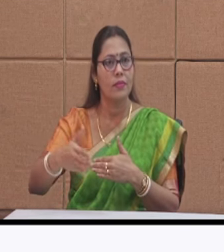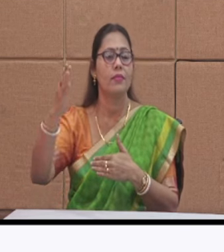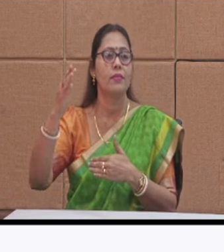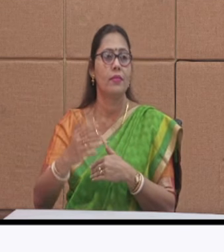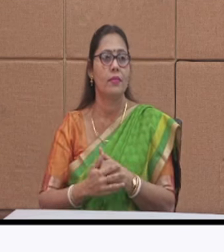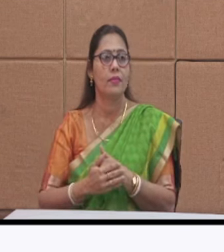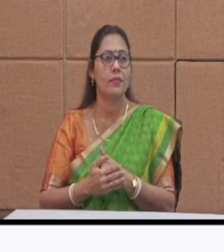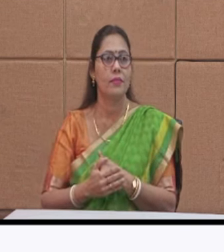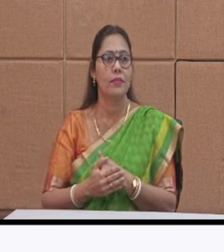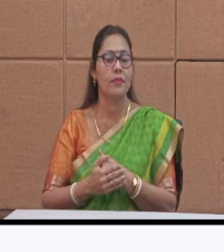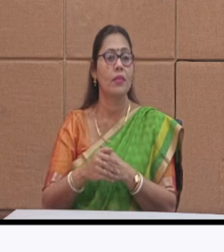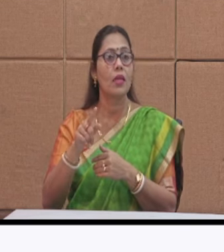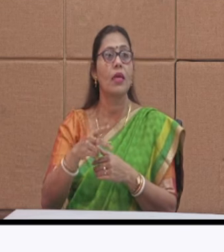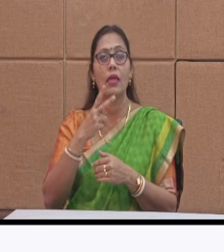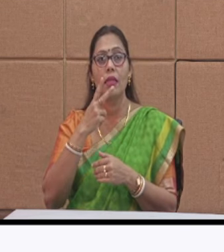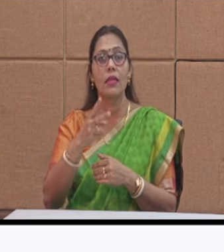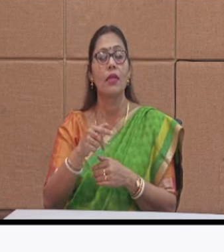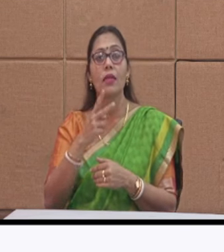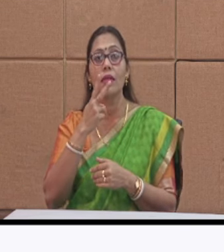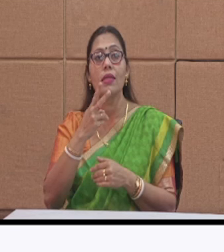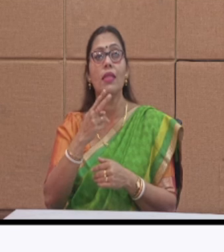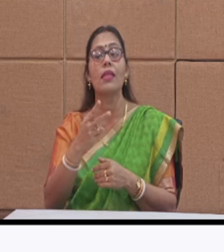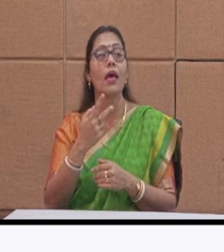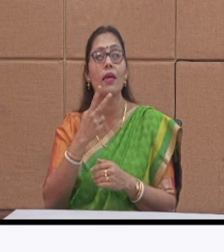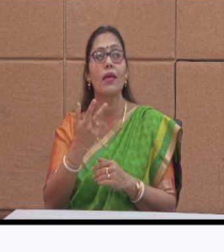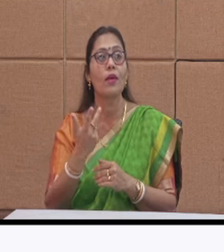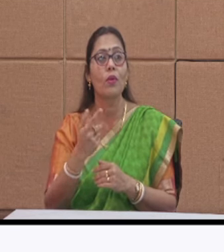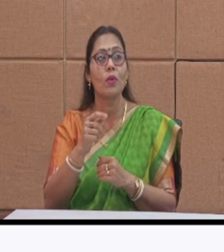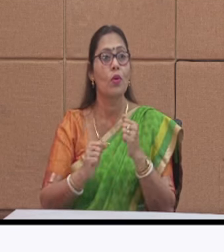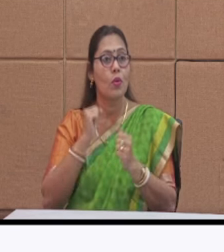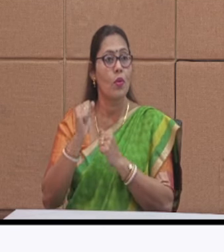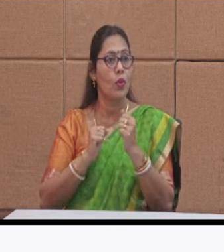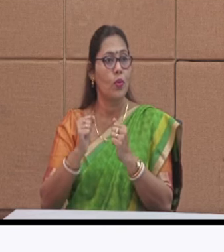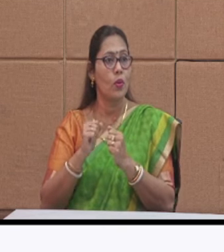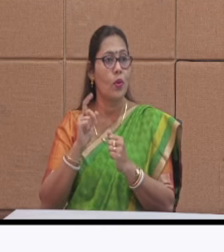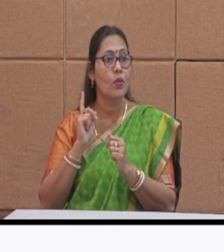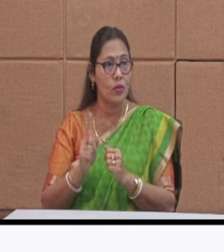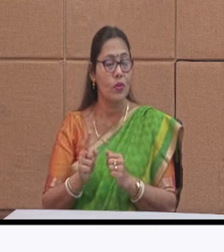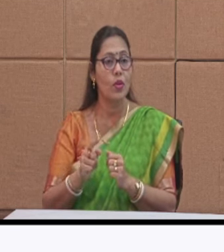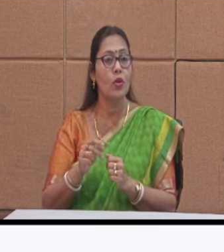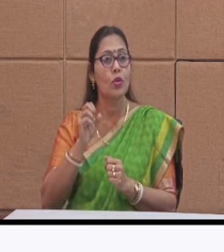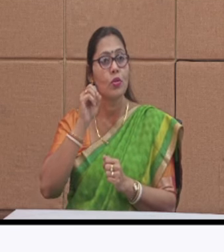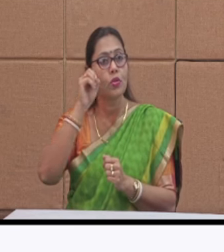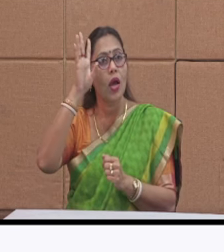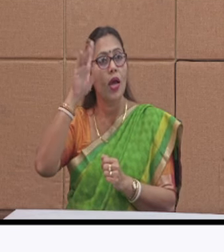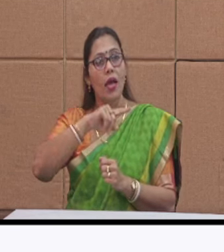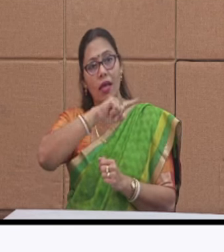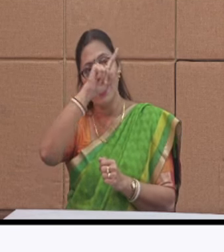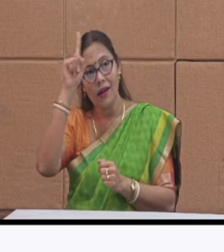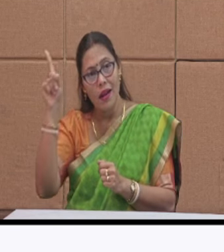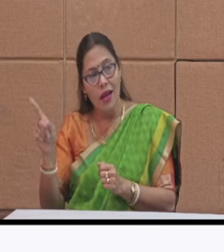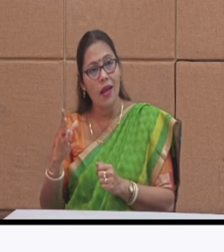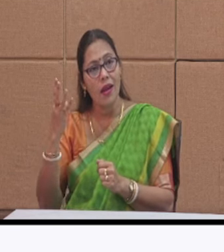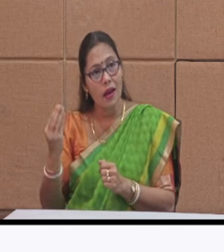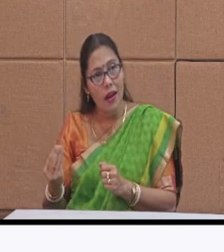করলে আর তোমাকে দেখো এই জোরে দৌড়ানোর জন্য সকাল থেকে রাত